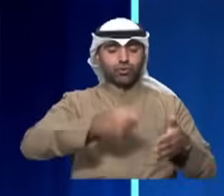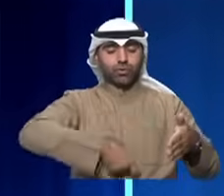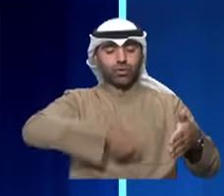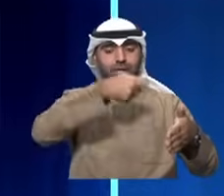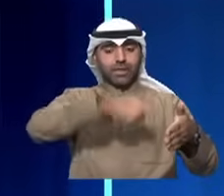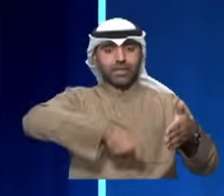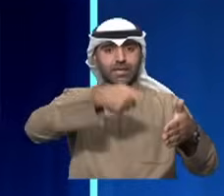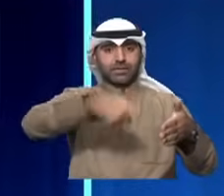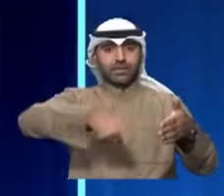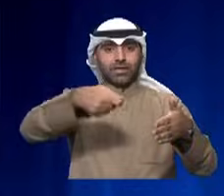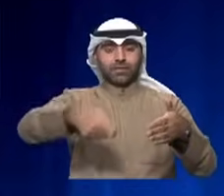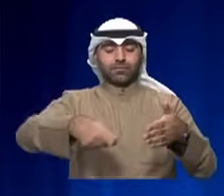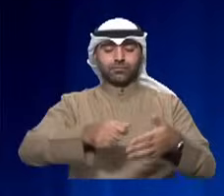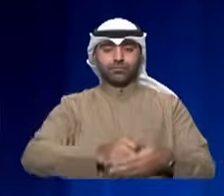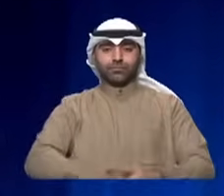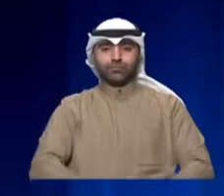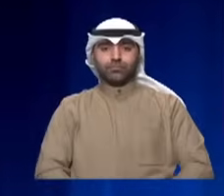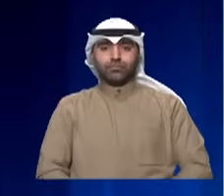قاده دول